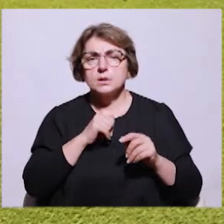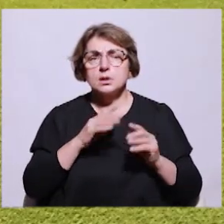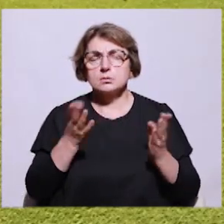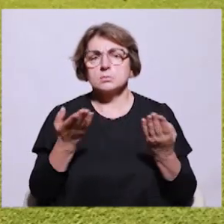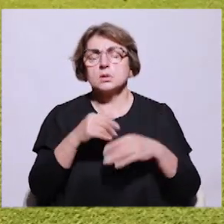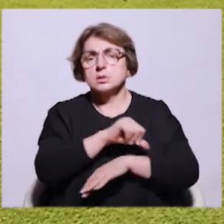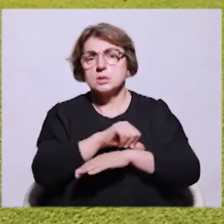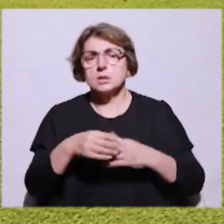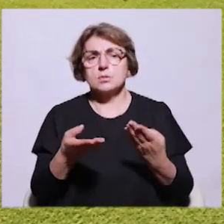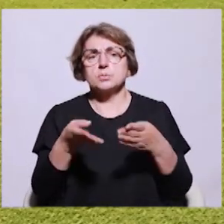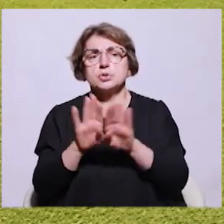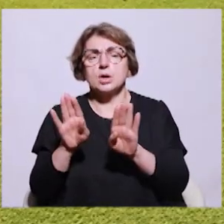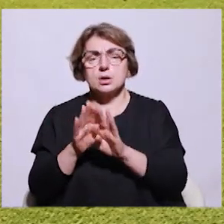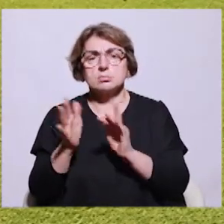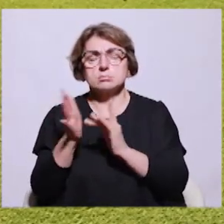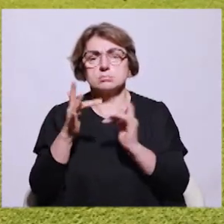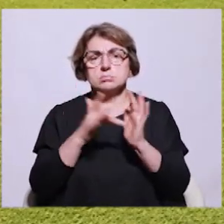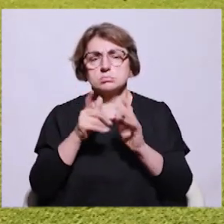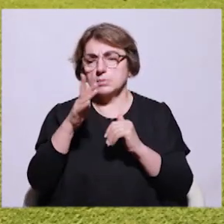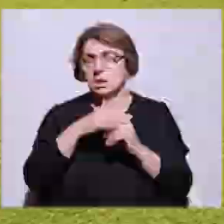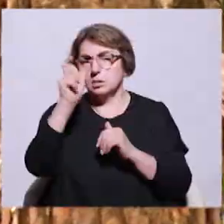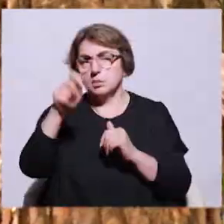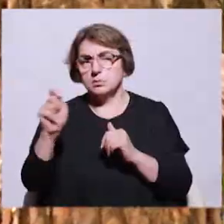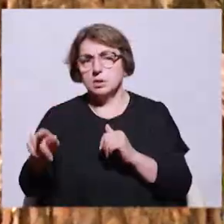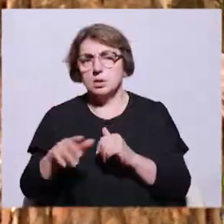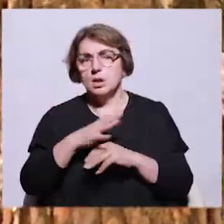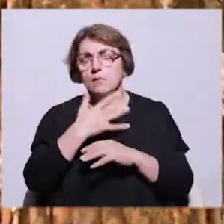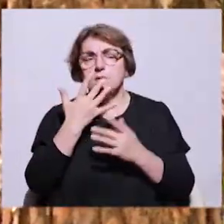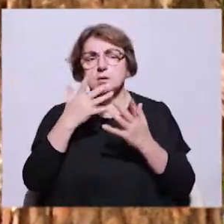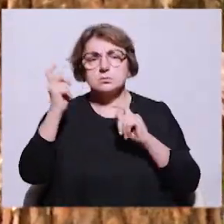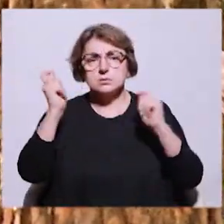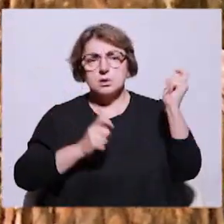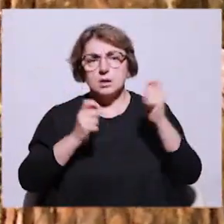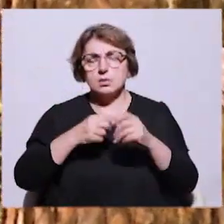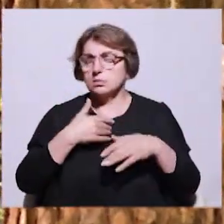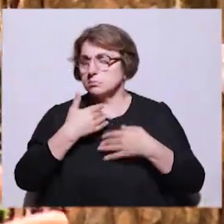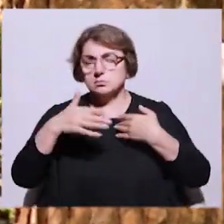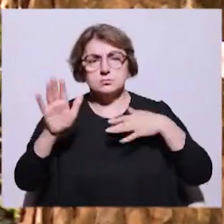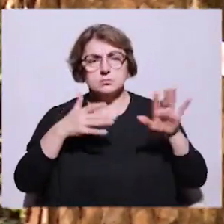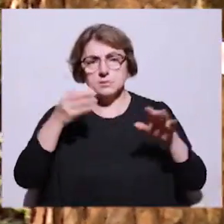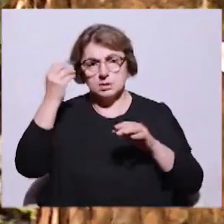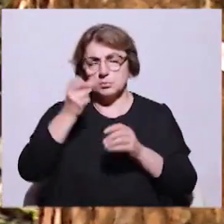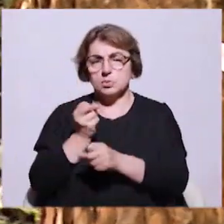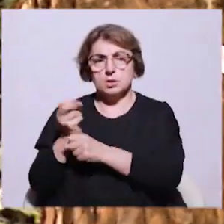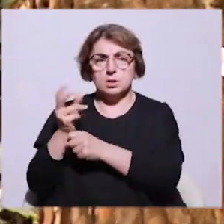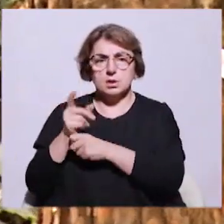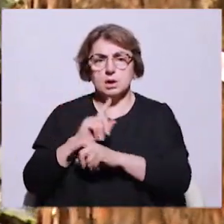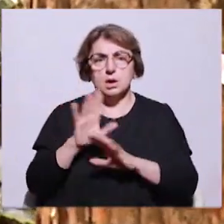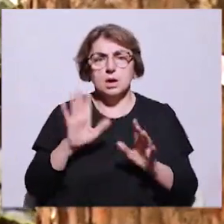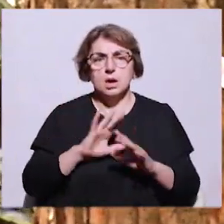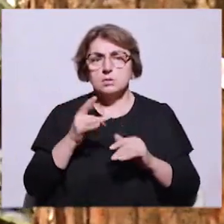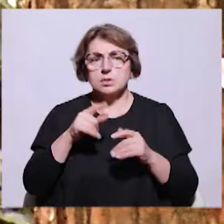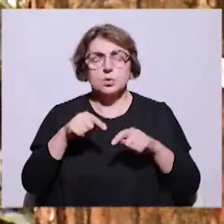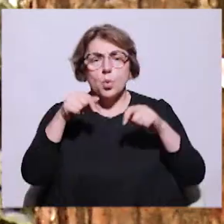ჩაკეტეს საზღვრები, ქრისტიანები დასაჯეს, ყველა უცხოელი გაუშვეს იაპონიიდან, არავის